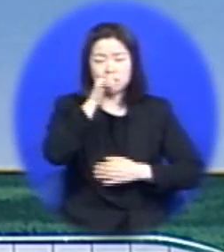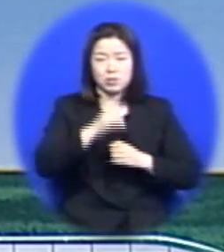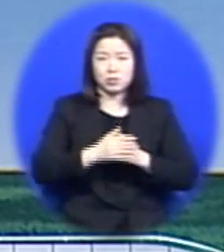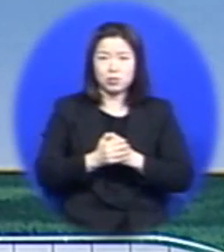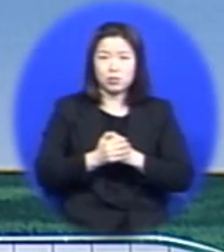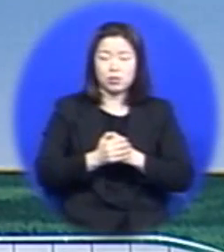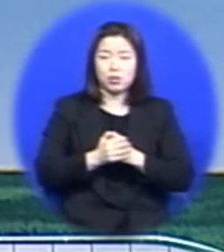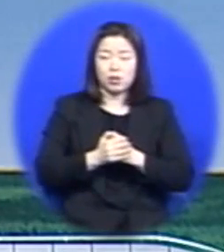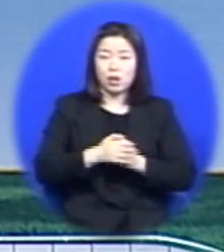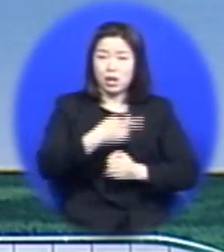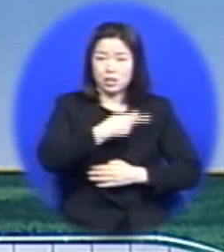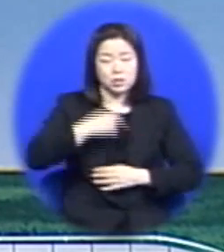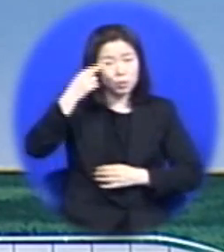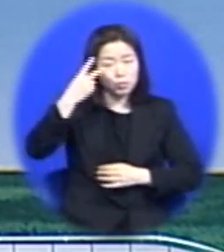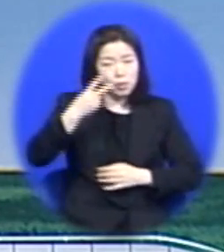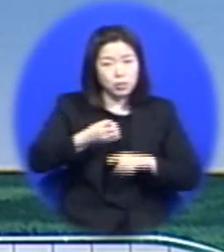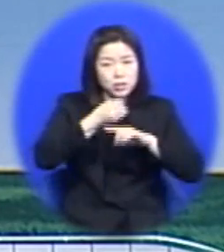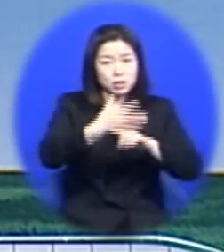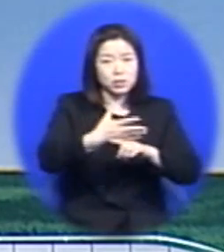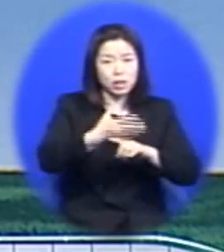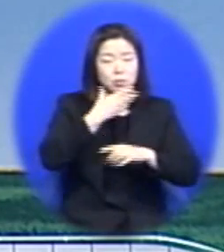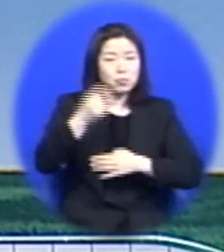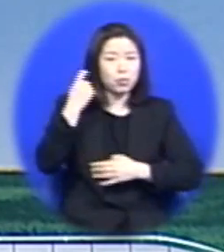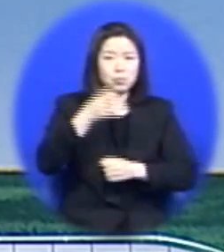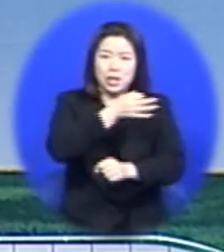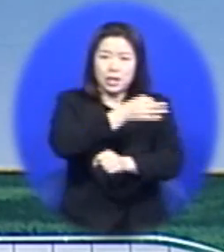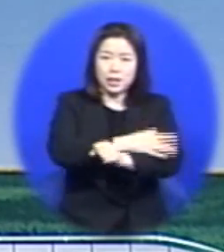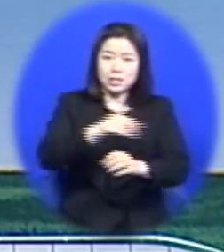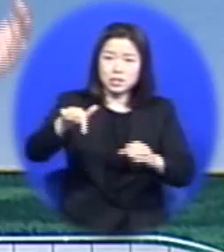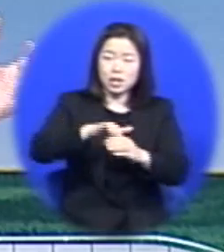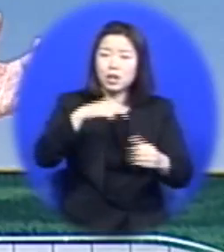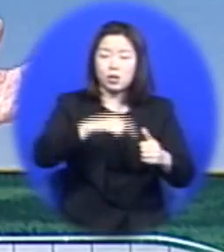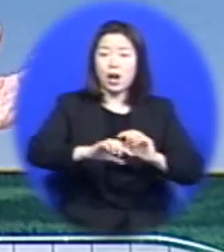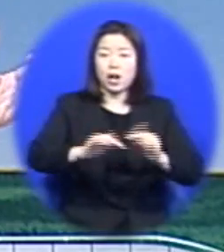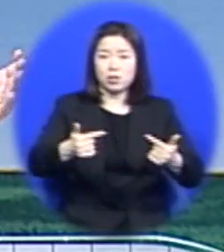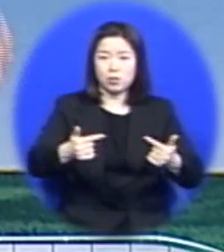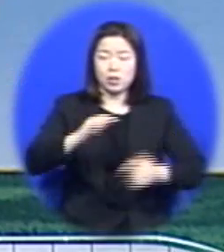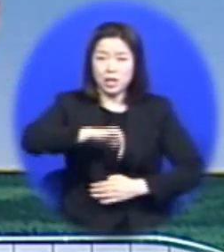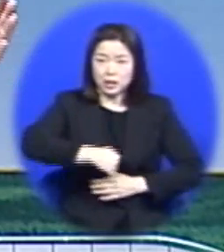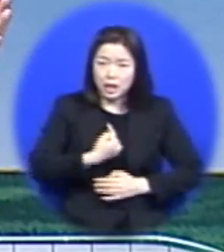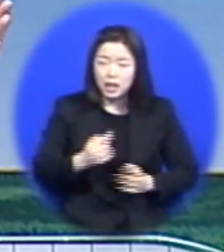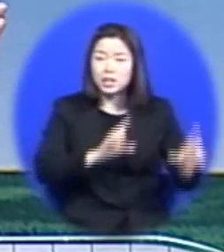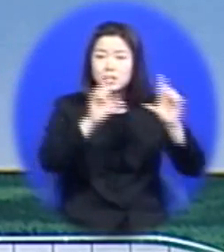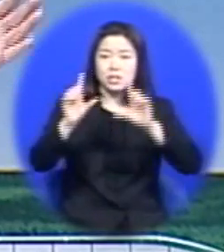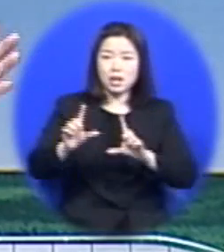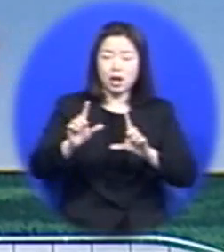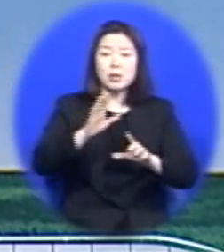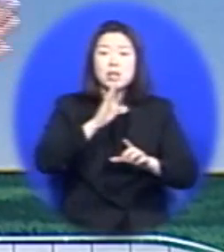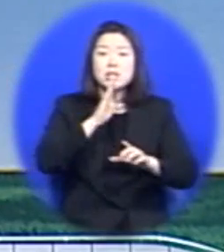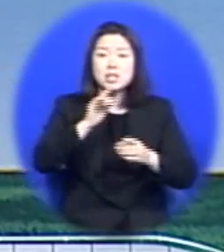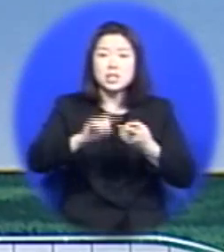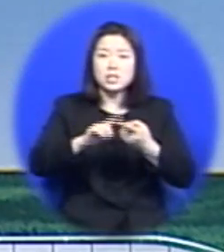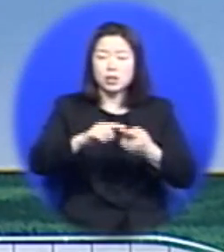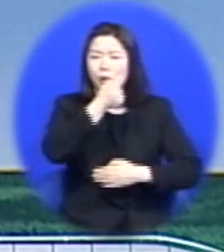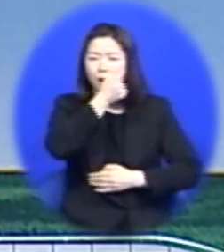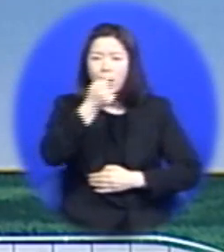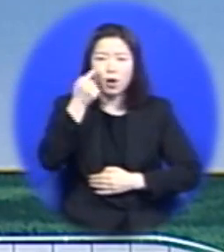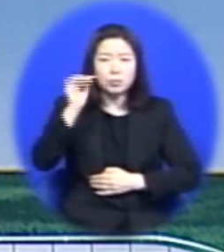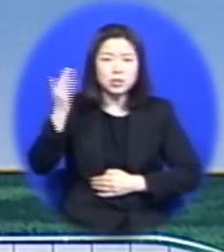사도 바울이 전하는 복음은 단순한 교리가 아닙니다. 사도 바울 자신의 삶에서 실제로 검증된